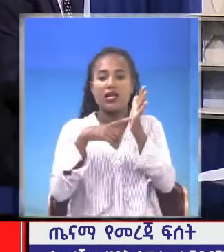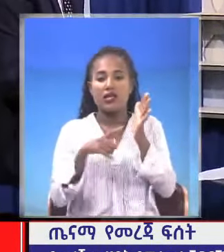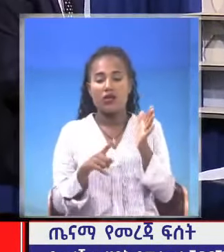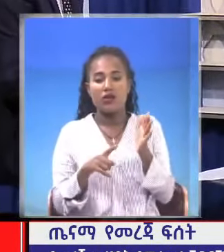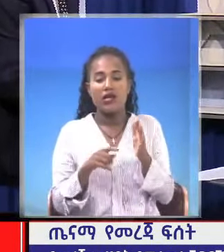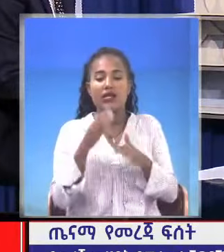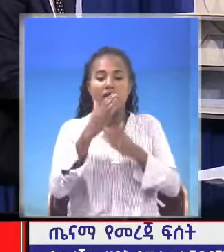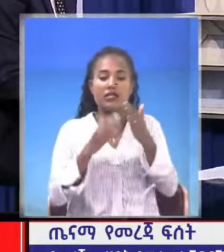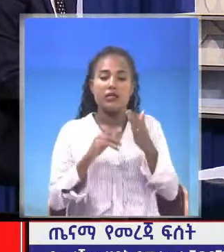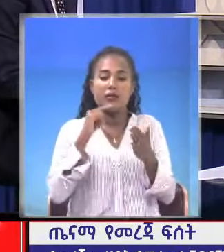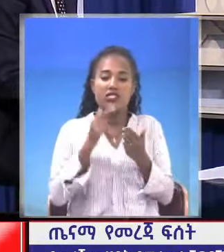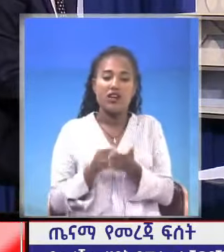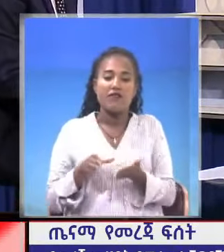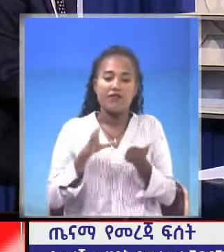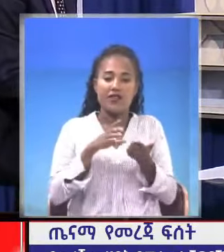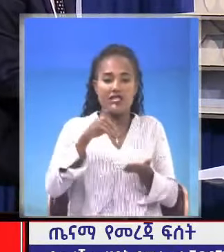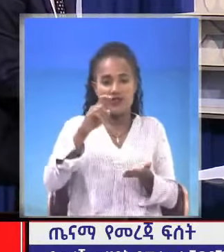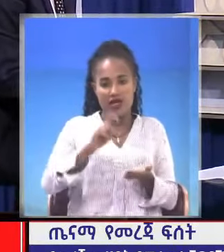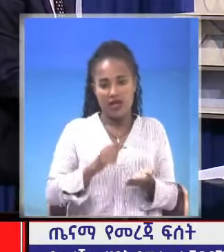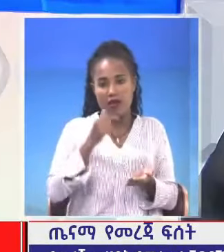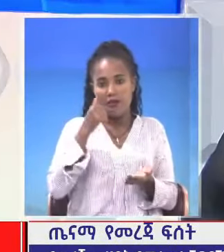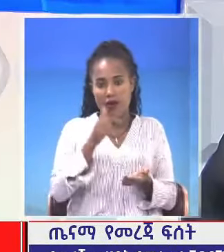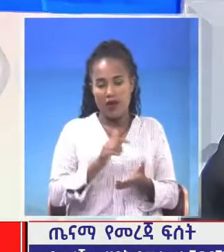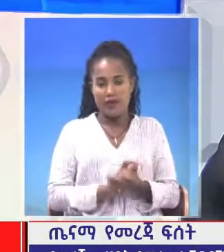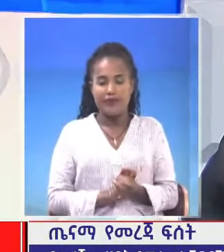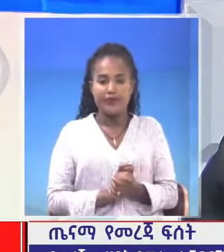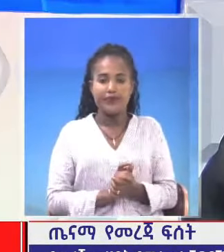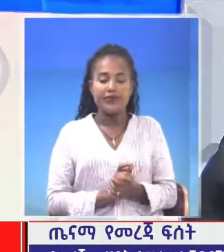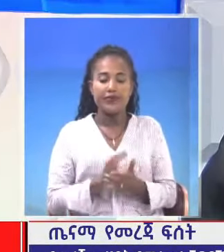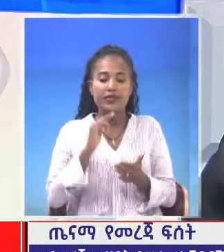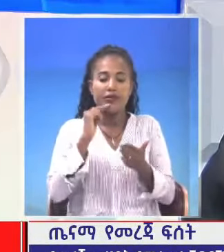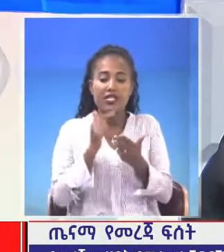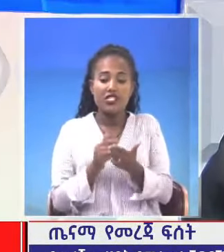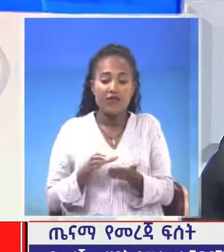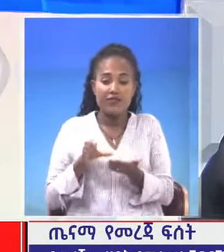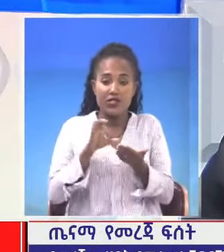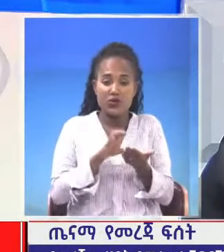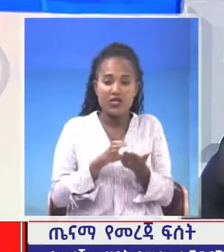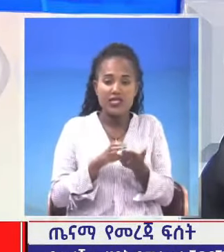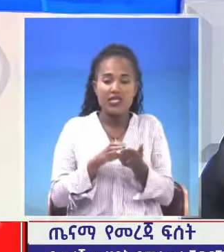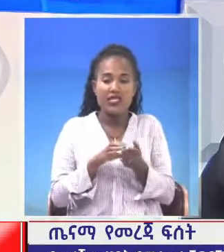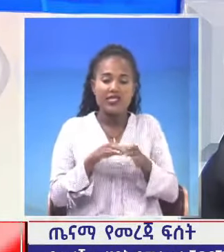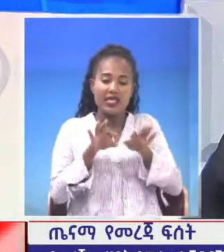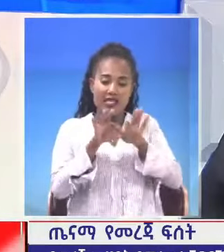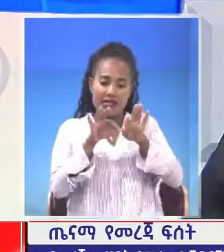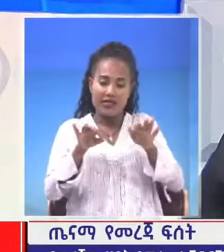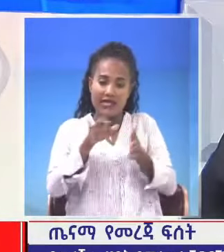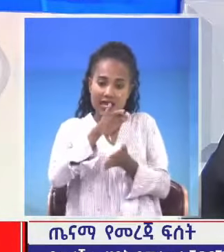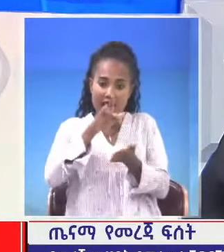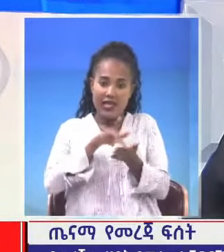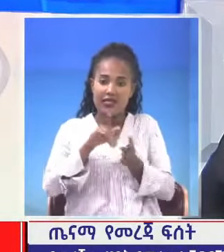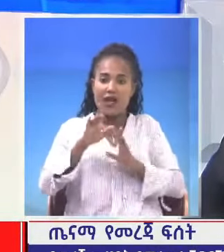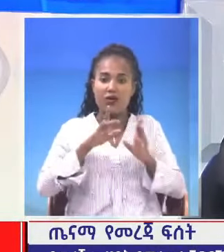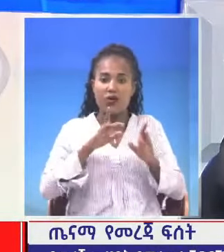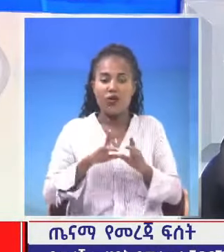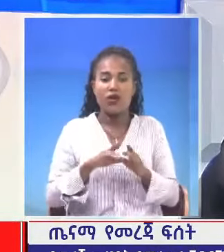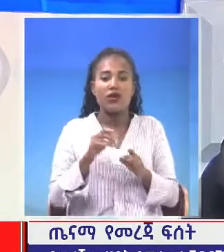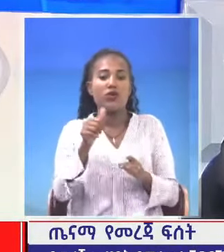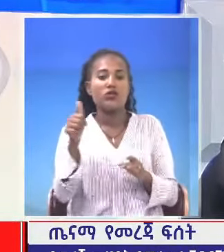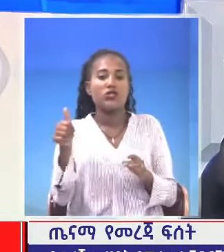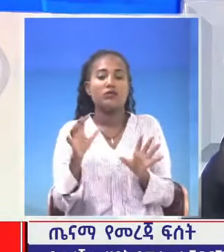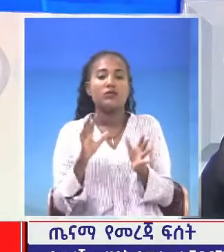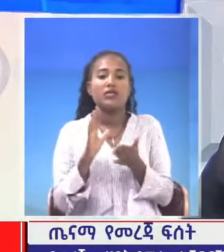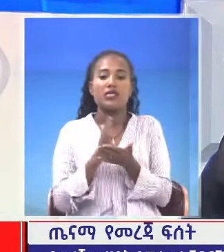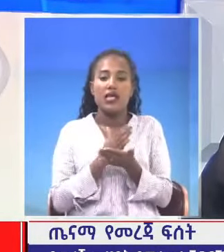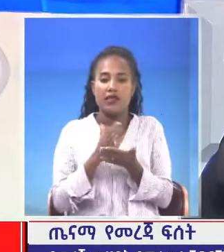የተደራጀ የመረጃ ፍሰት ያስፈልጋል ሲሉም መክረዋል። የመረጃ ፍሰቱን ሴንትራላይዝ ዳርጎ ሌሎችንም እያሳተፈ